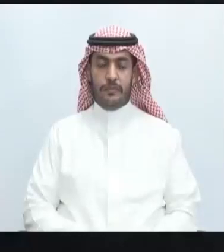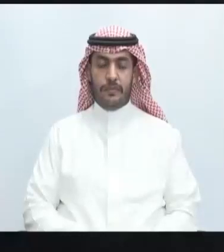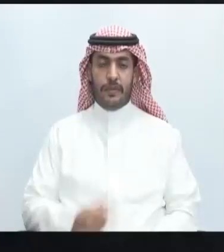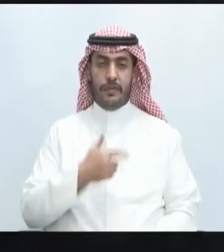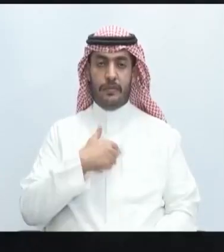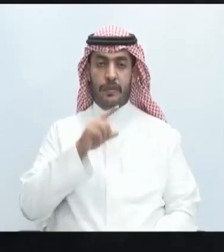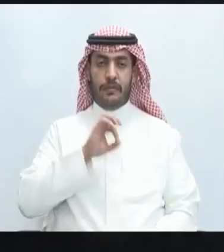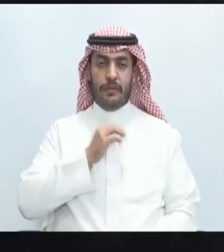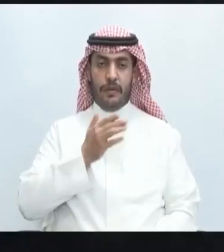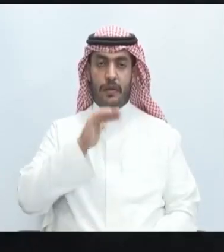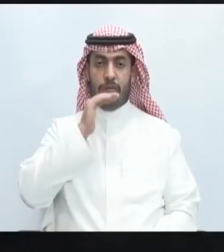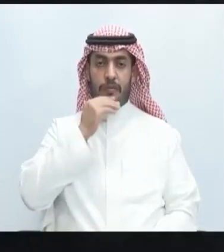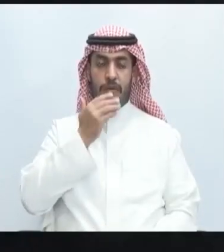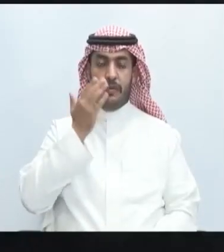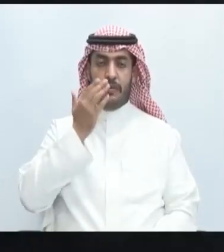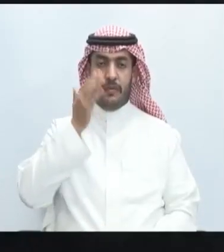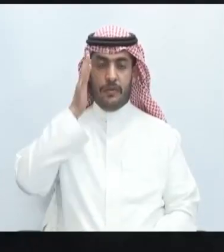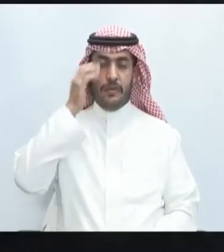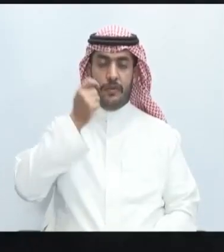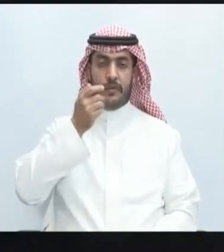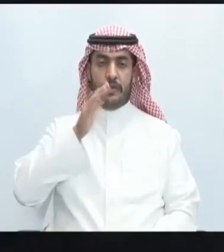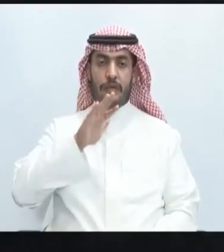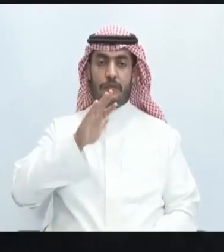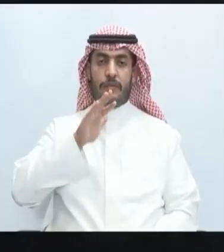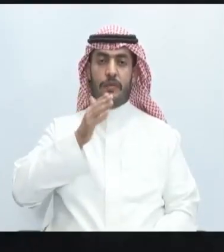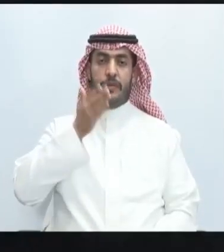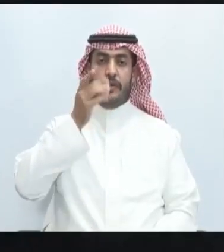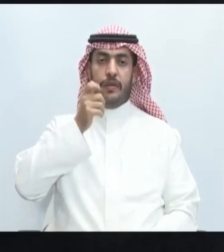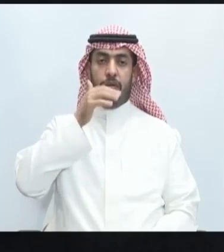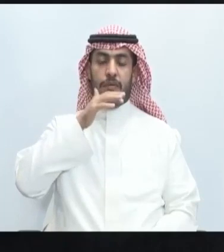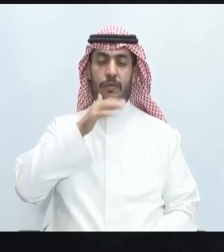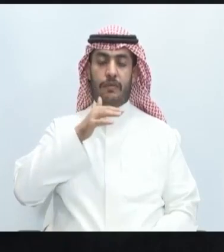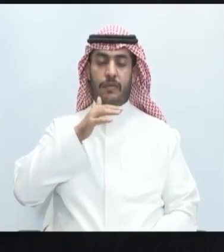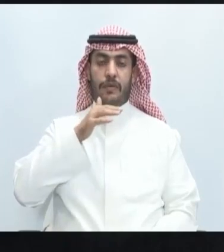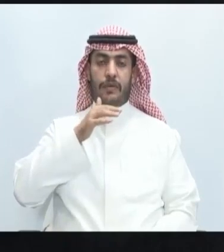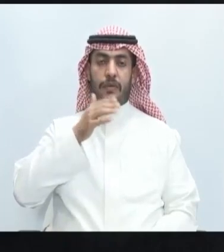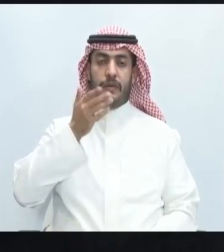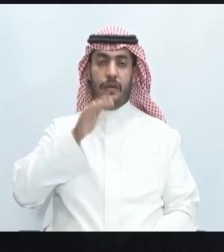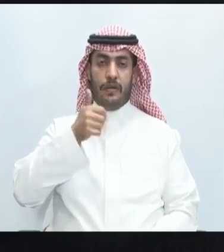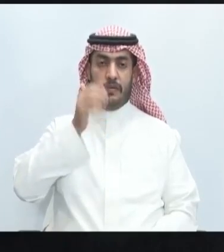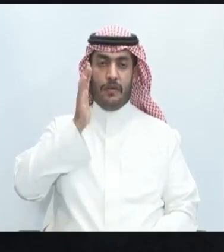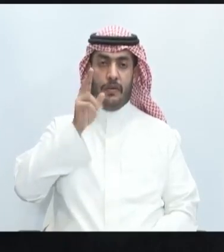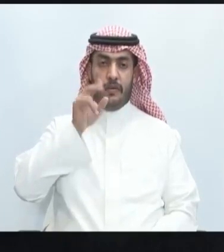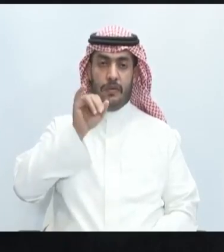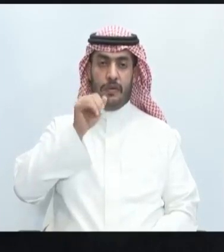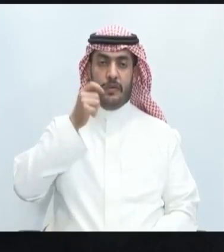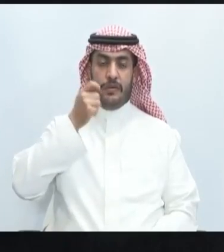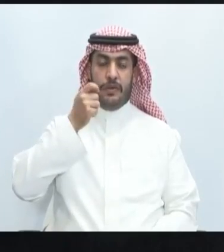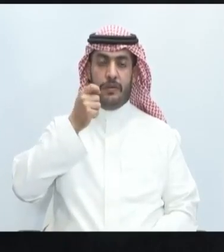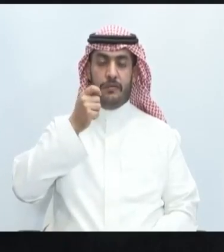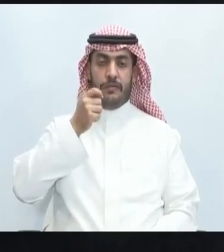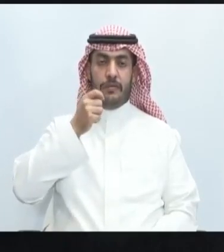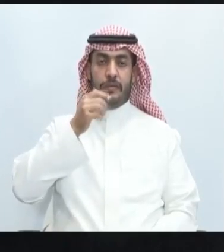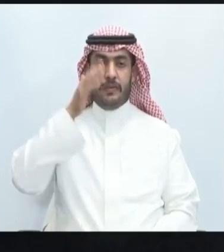بسم الله الرحمن الرحيم الحمد لله رب العالمين والصلاه والسلام على سيدنا ونبينا محمد عليه افضل الصلاه وازكى